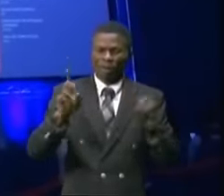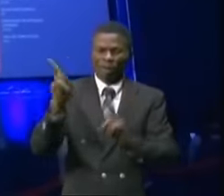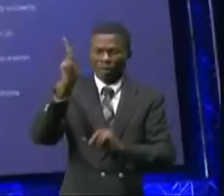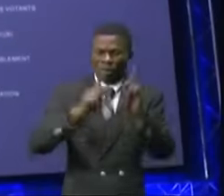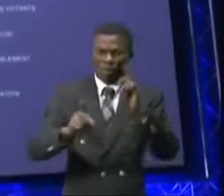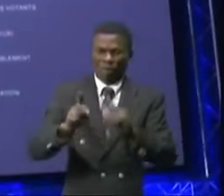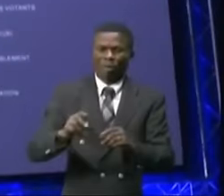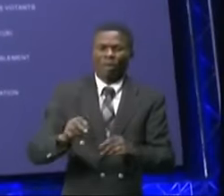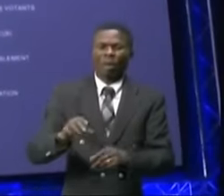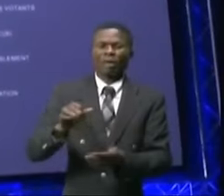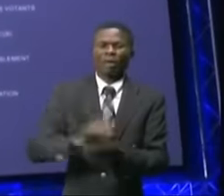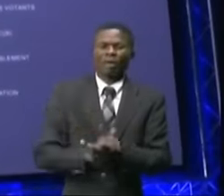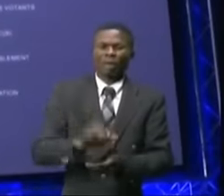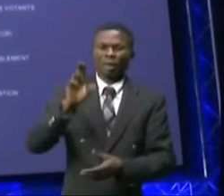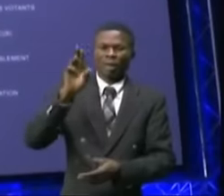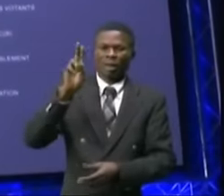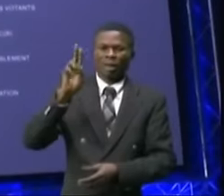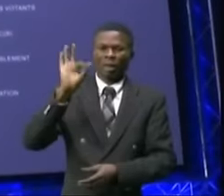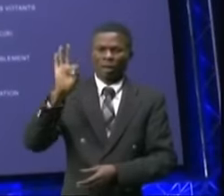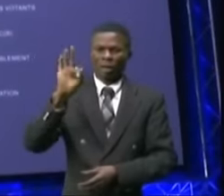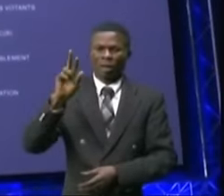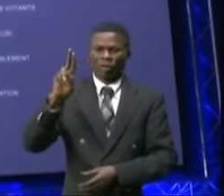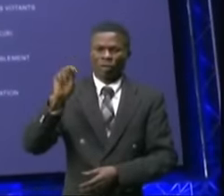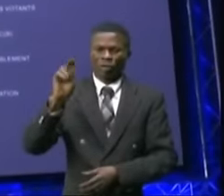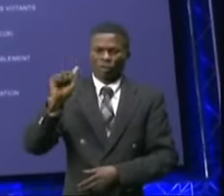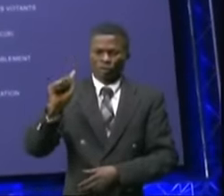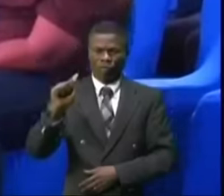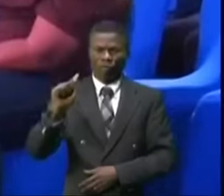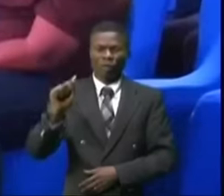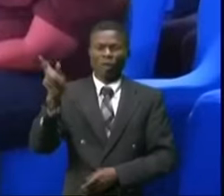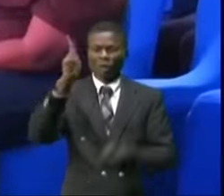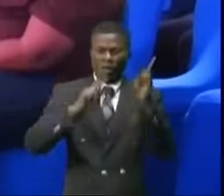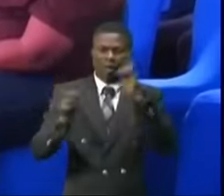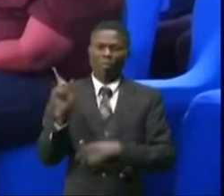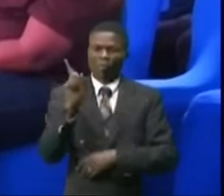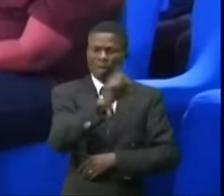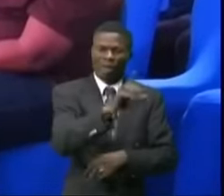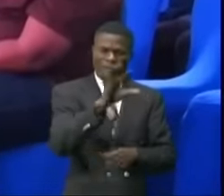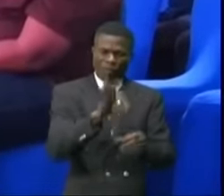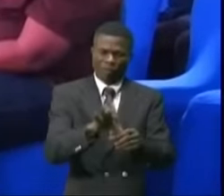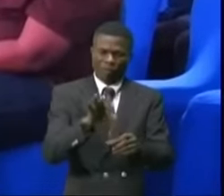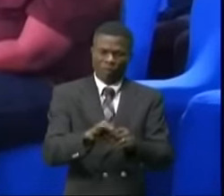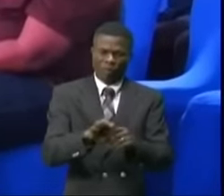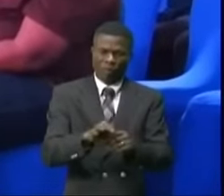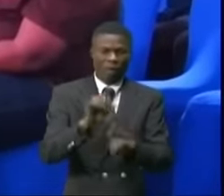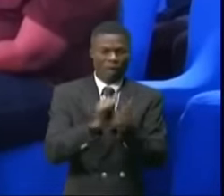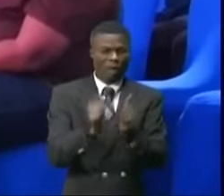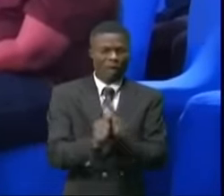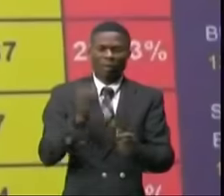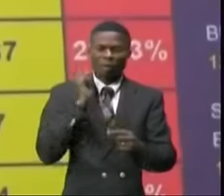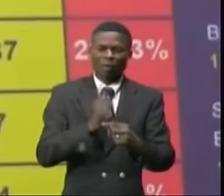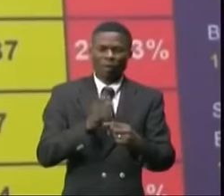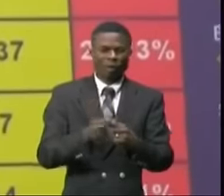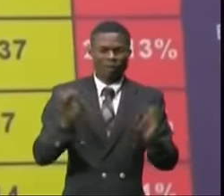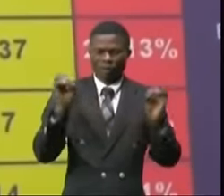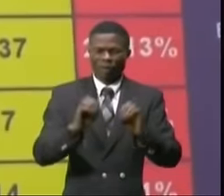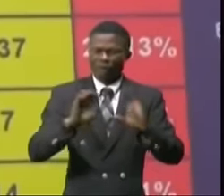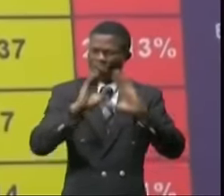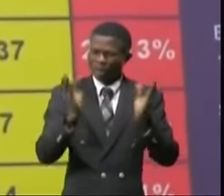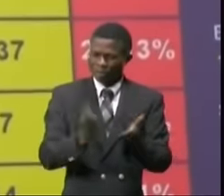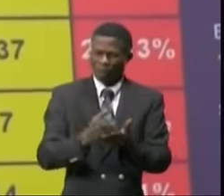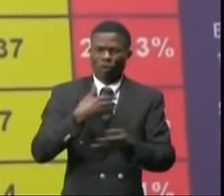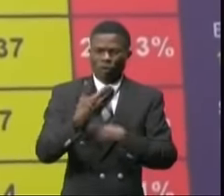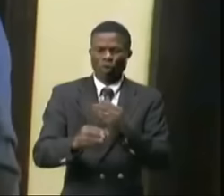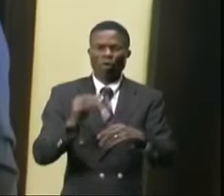de Founa, je leur dis merci parce que le peuple est allé voter sans incident. Et tout s'est passé dans le calme,